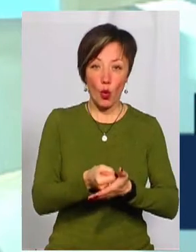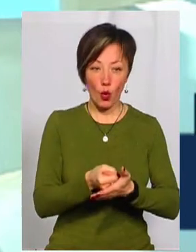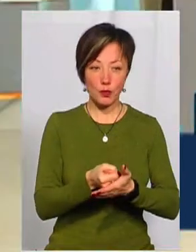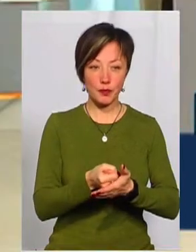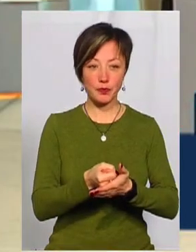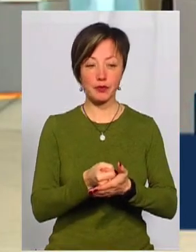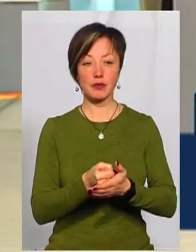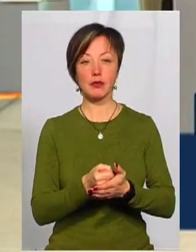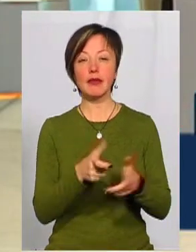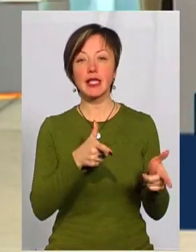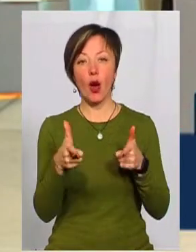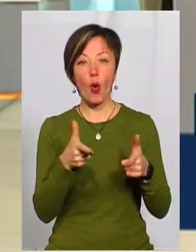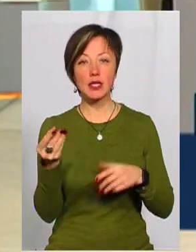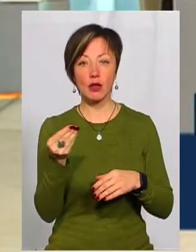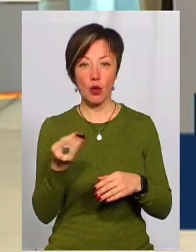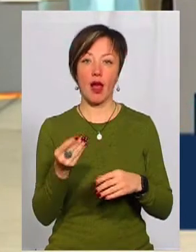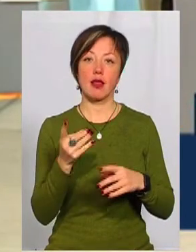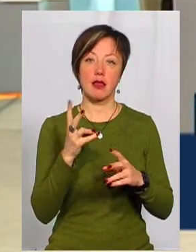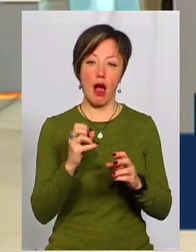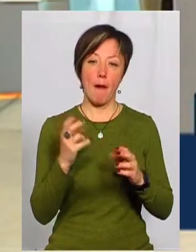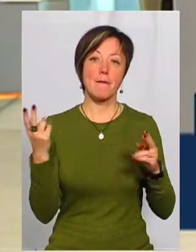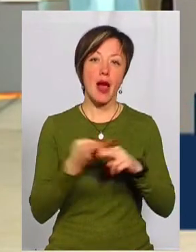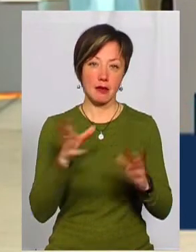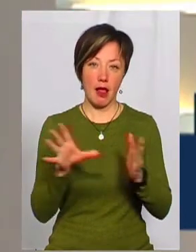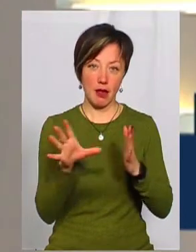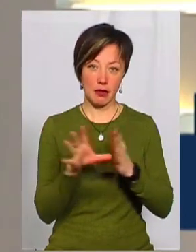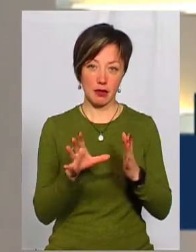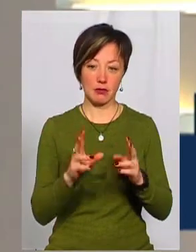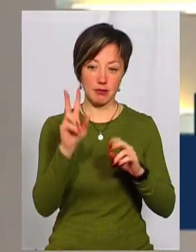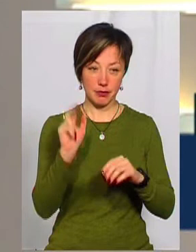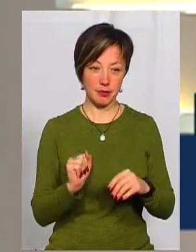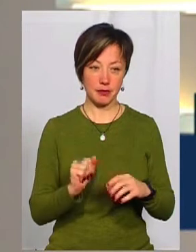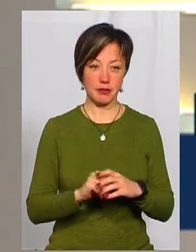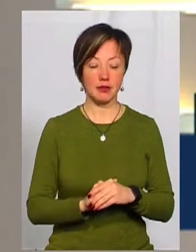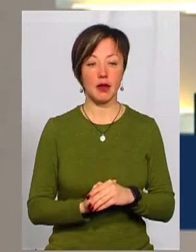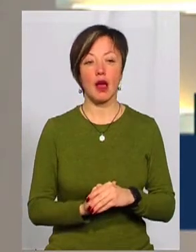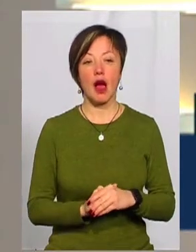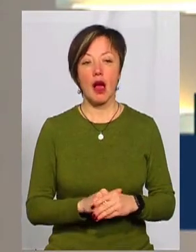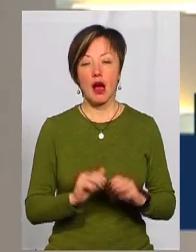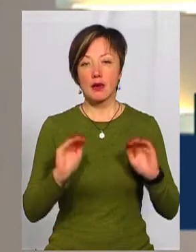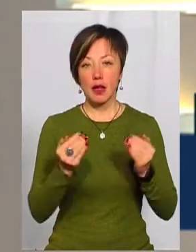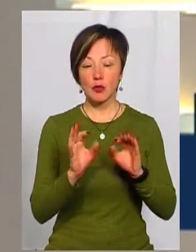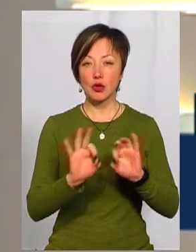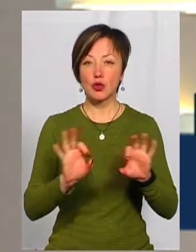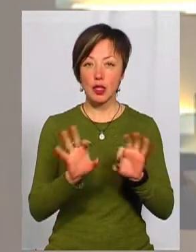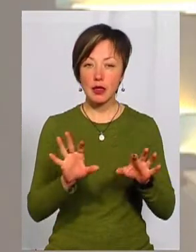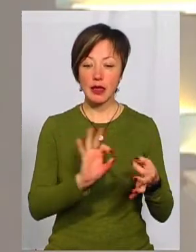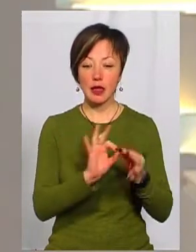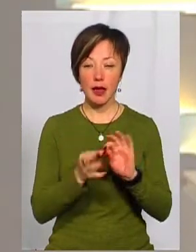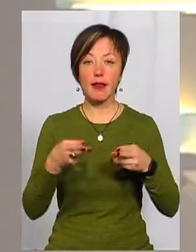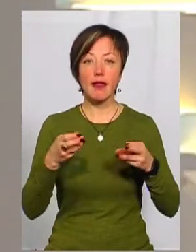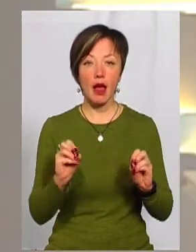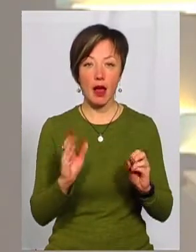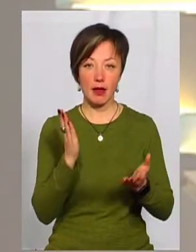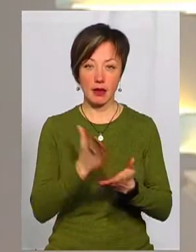до Загодзерно на автономному ходу. Із допомогою фрагменту сюжету Дарини Денисенко деталізуємо, де